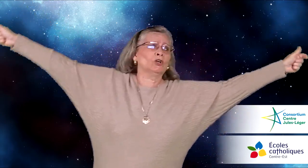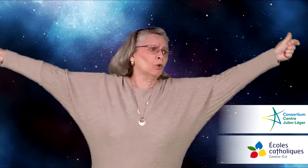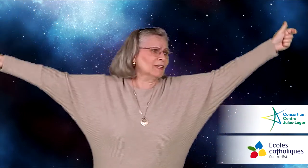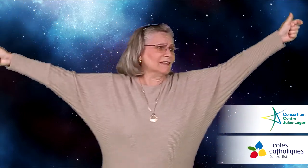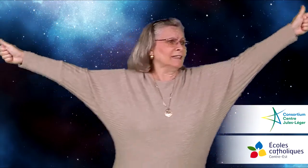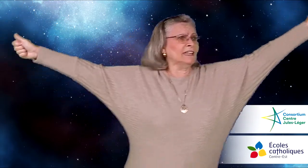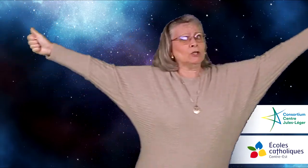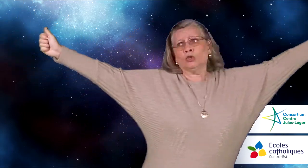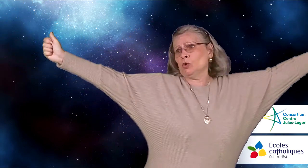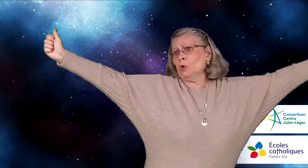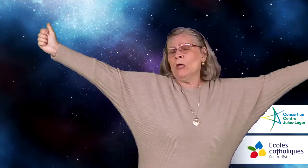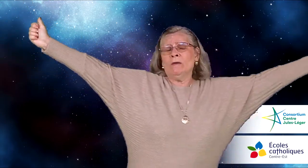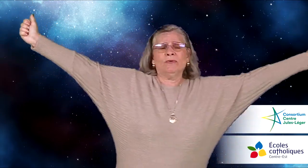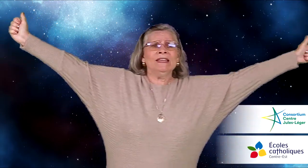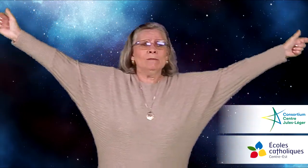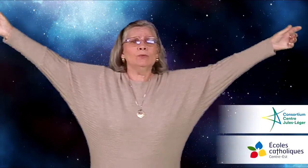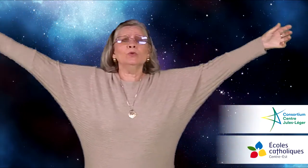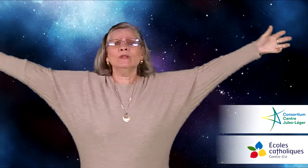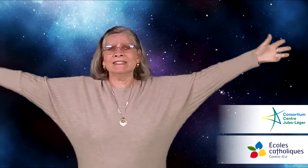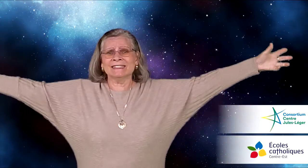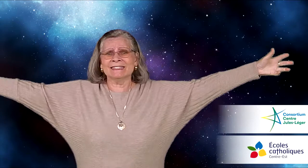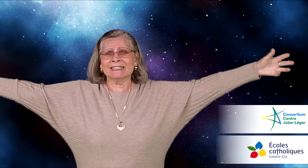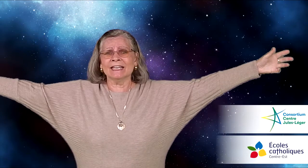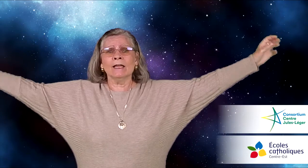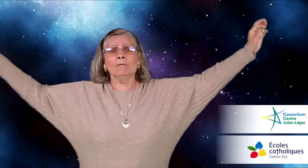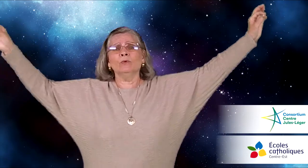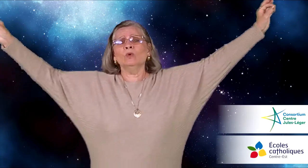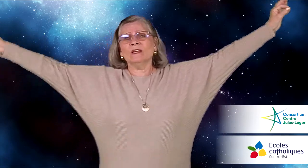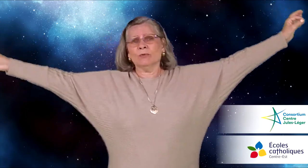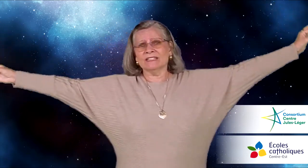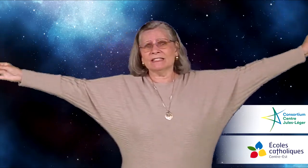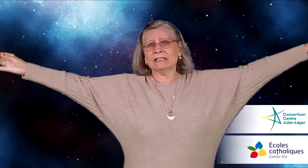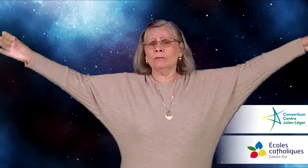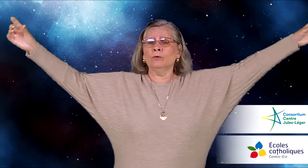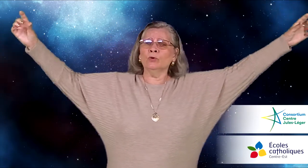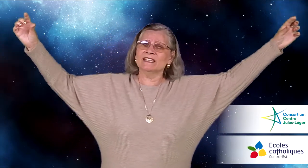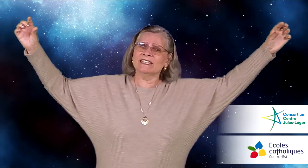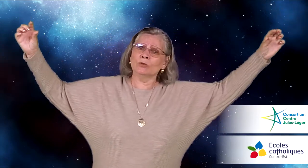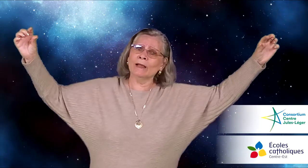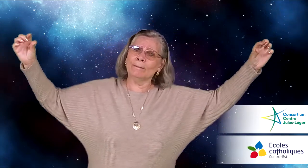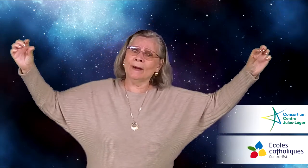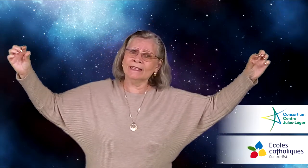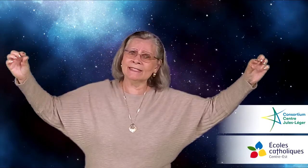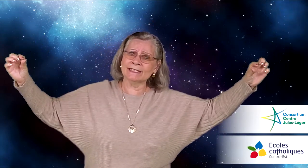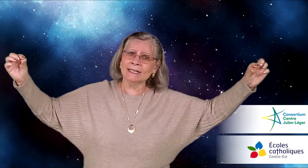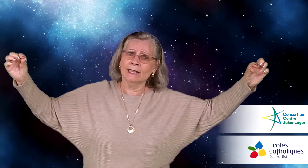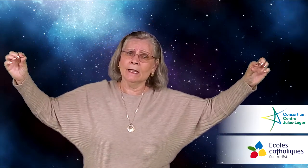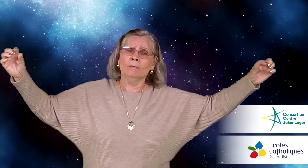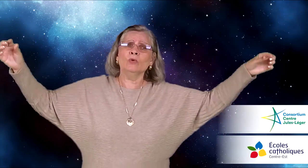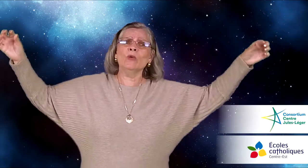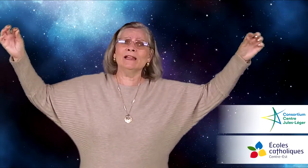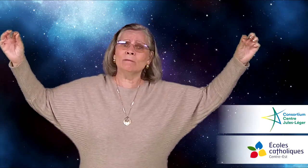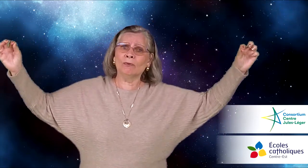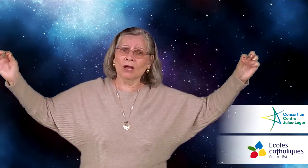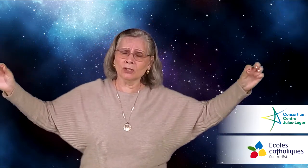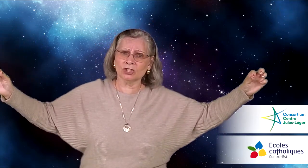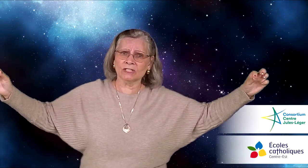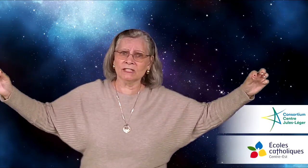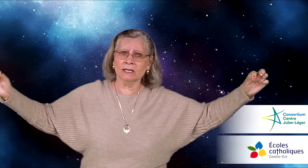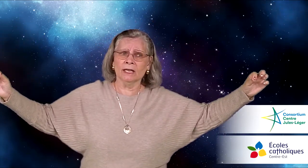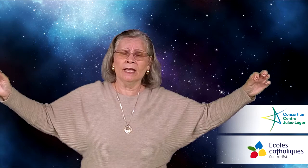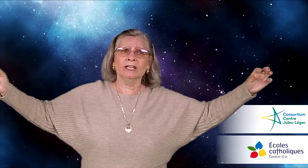difficile de contenter les deux. Puis, plus elles s'étiraient, plus les points s'étiraient, plus les étoiles palissaient, plus elles